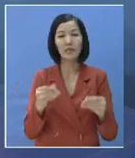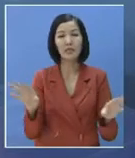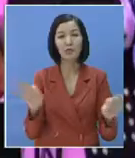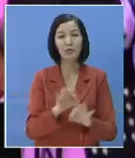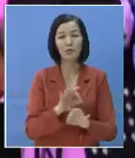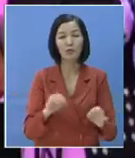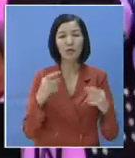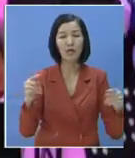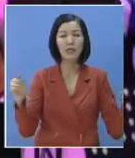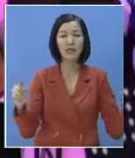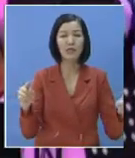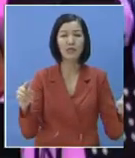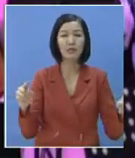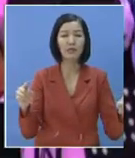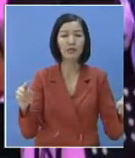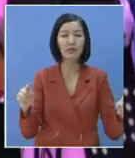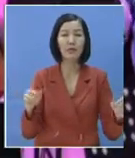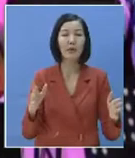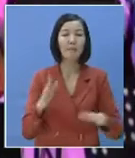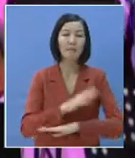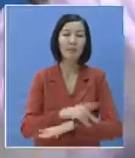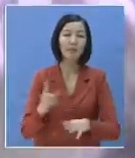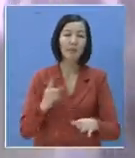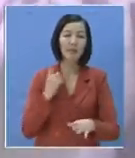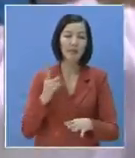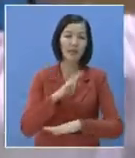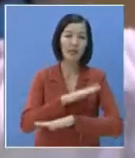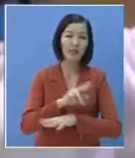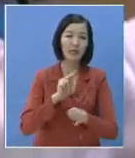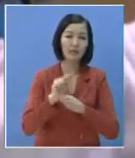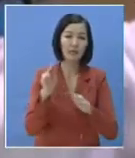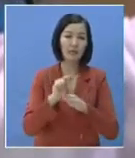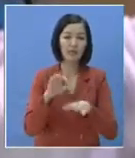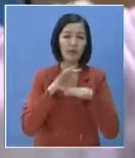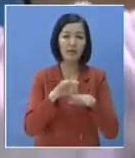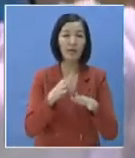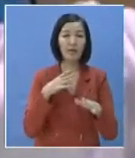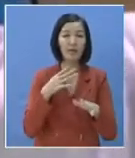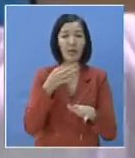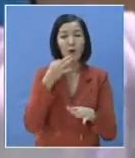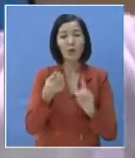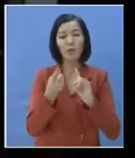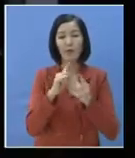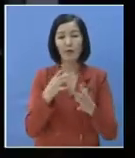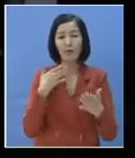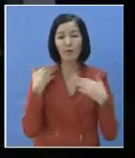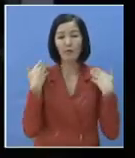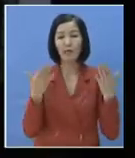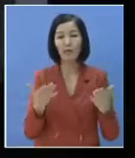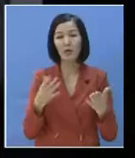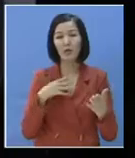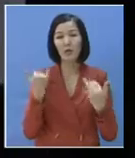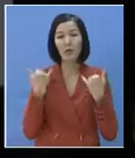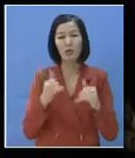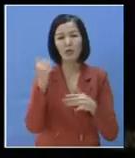музыканты из разных стран проводили мастер-классы для юных дарований. Обменивались опытом, демонстрировали ценителям искусства